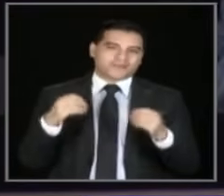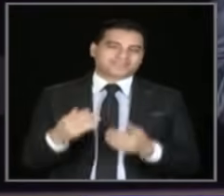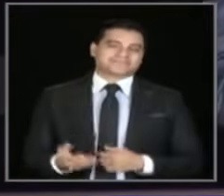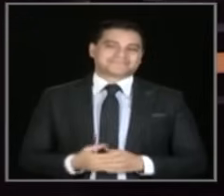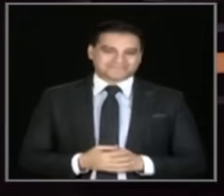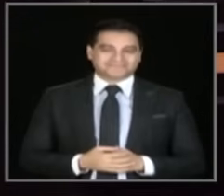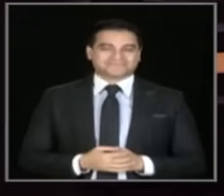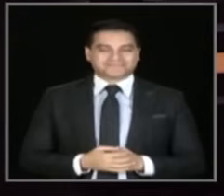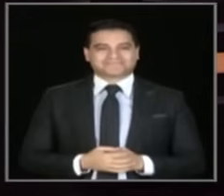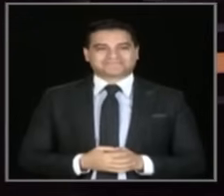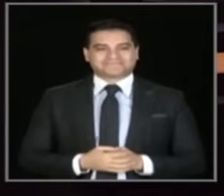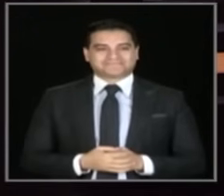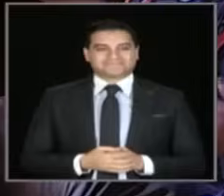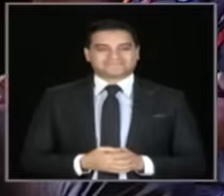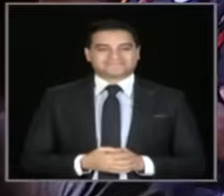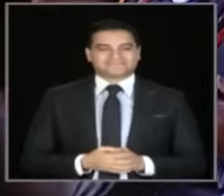تايجرز.